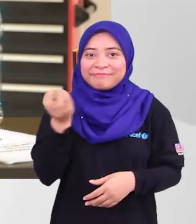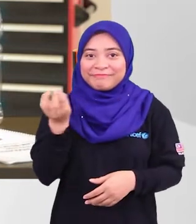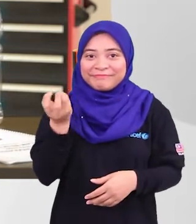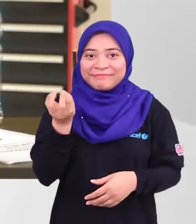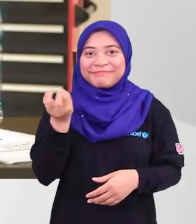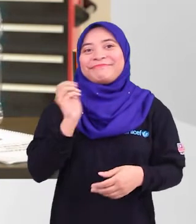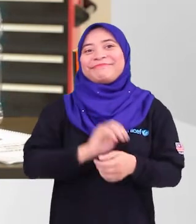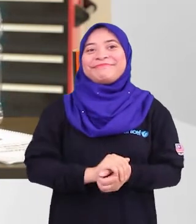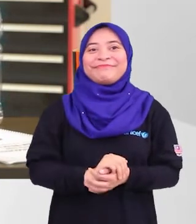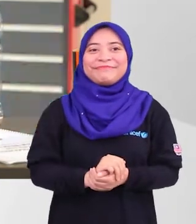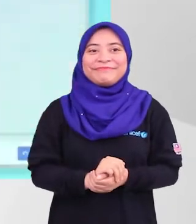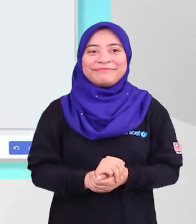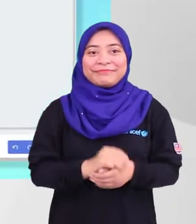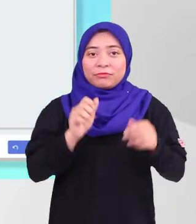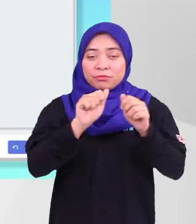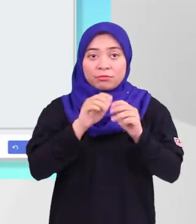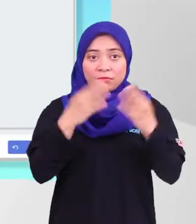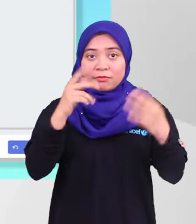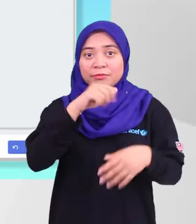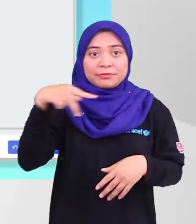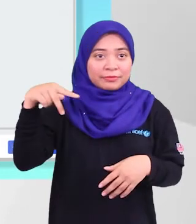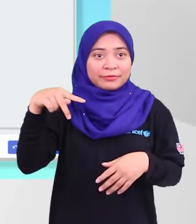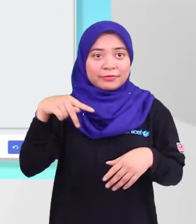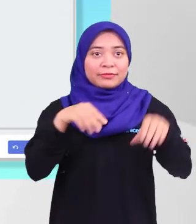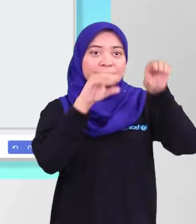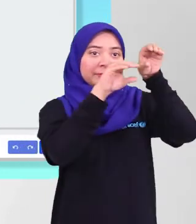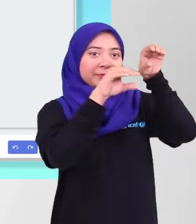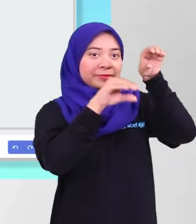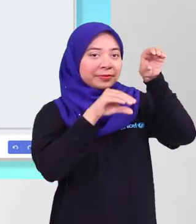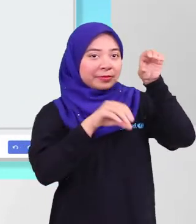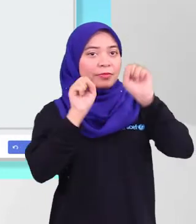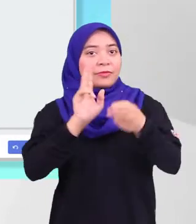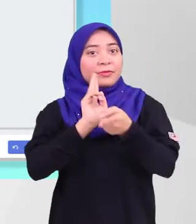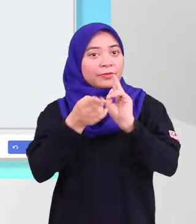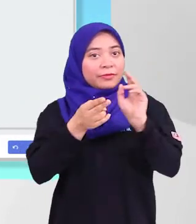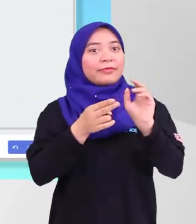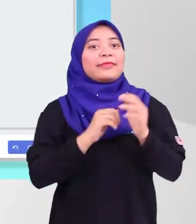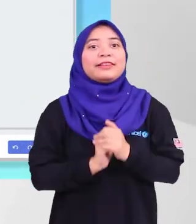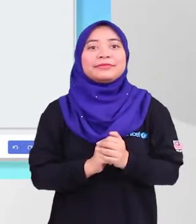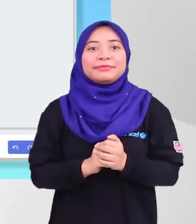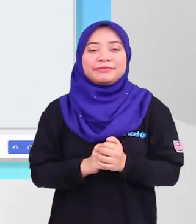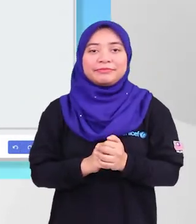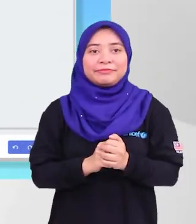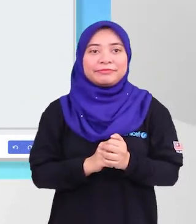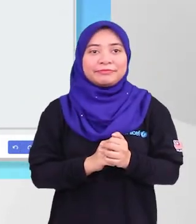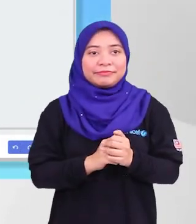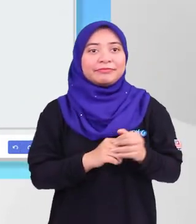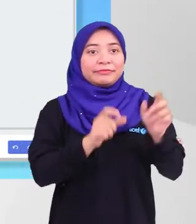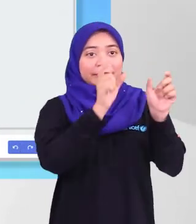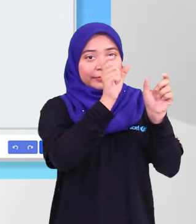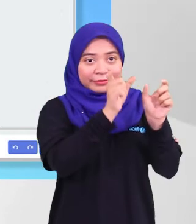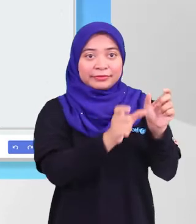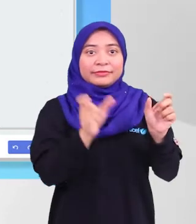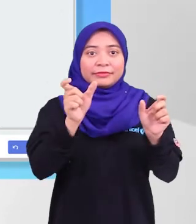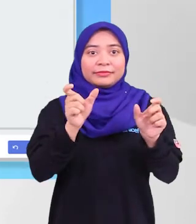kali kita menggoncang kura-kura. Pada perisian make code, isytiharkan pemboleh ubah di bawah laci blok variable. Tekan